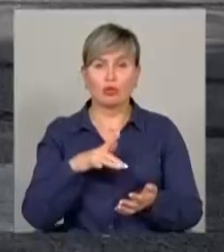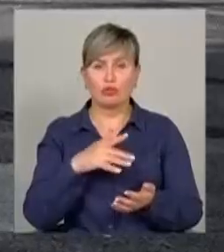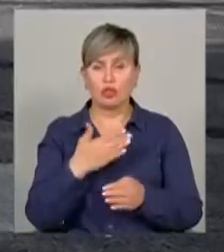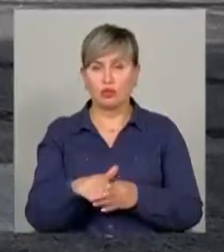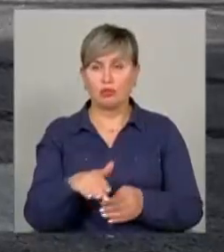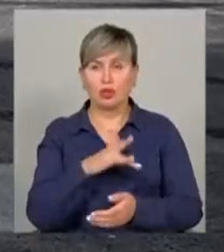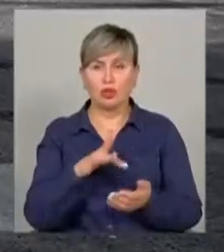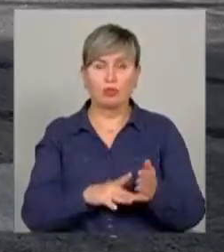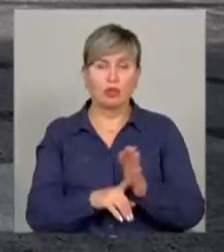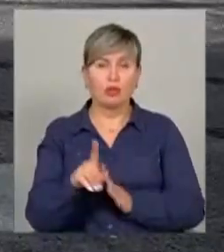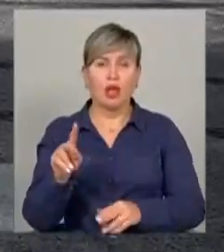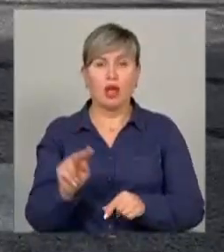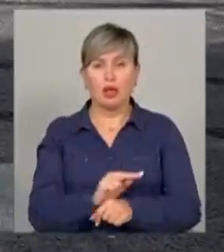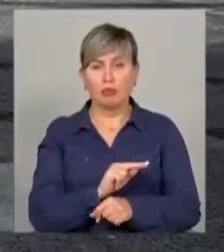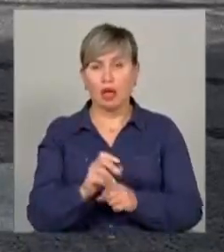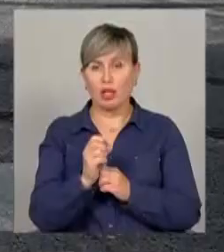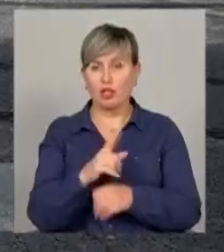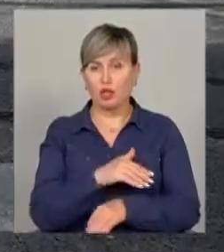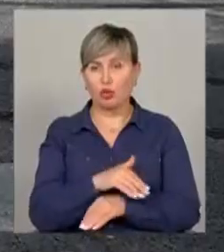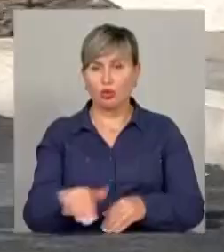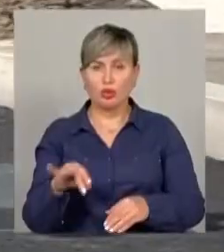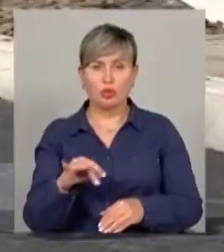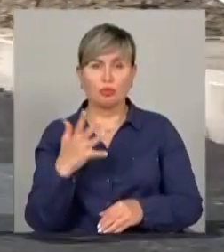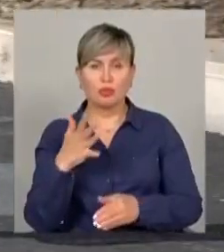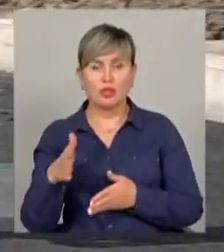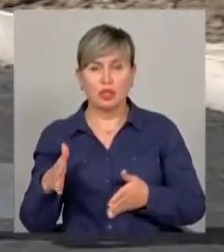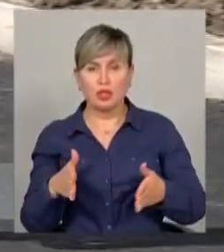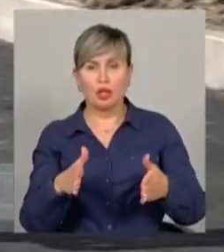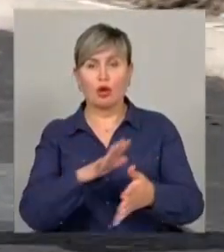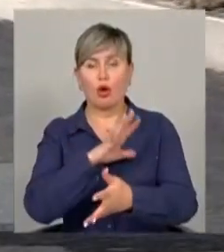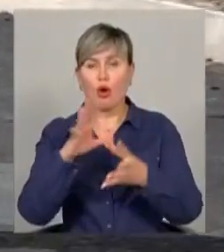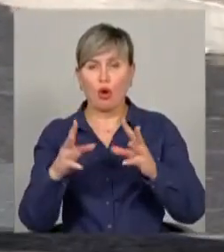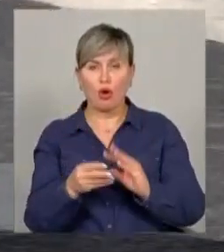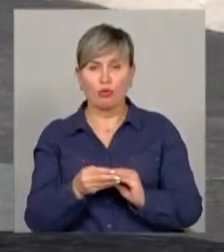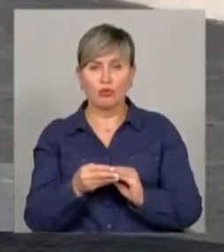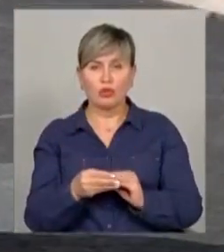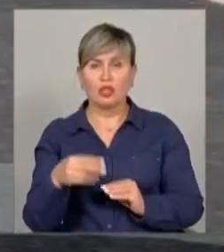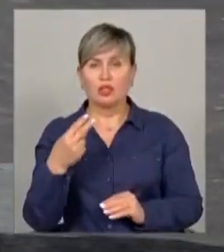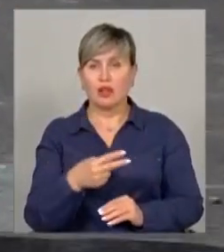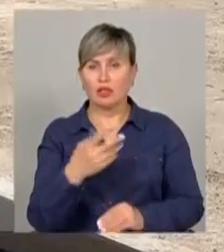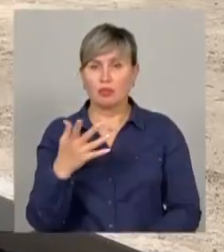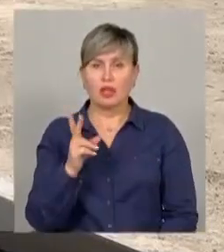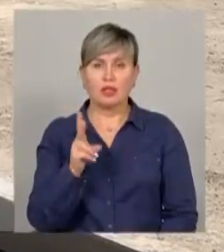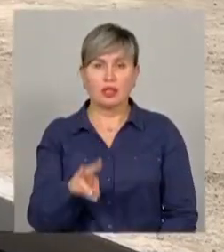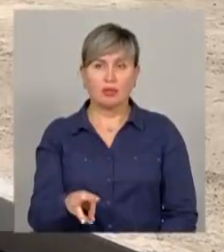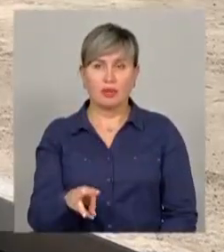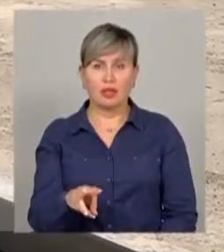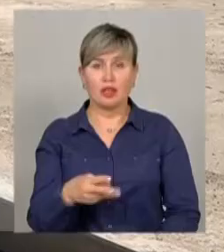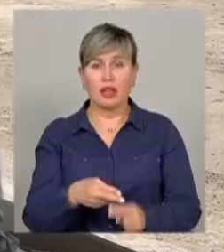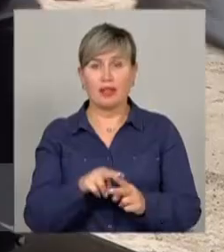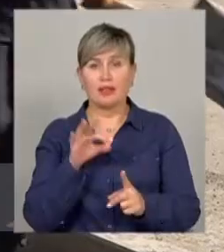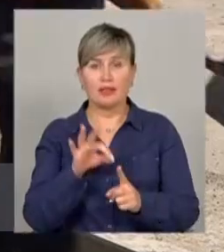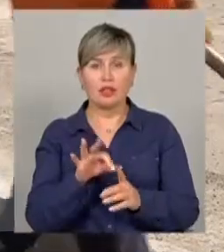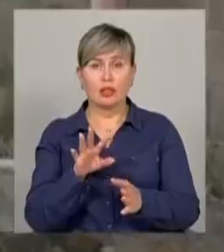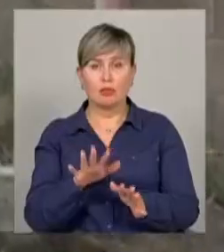мегаполиса начнут средний ремонт 11 улиц и 5 магистралей общей протяженностью 25 километров. На эти цели из